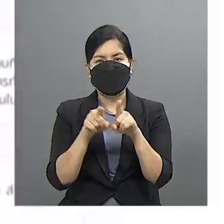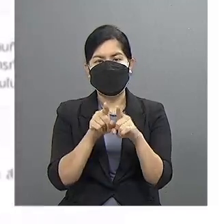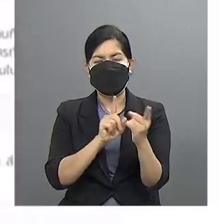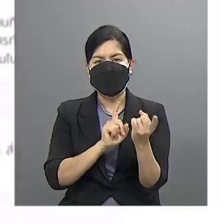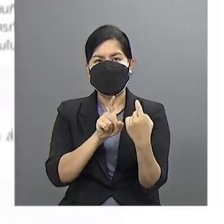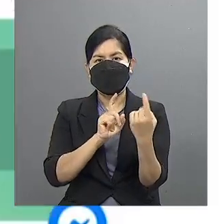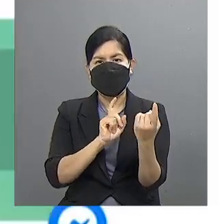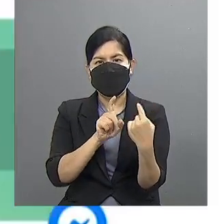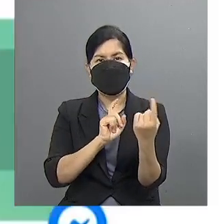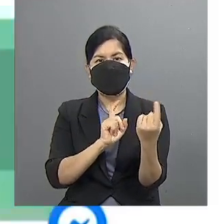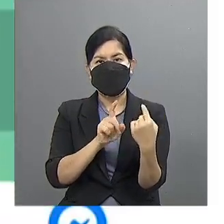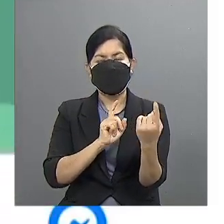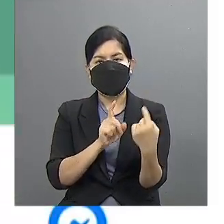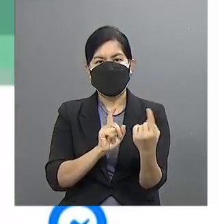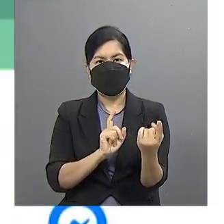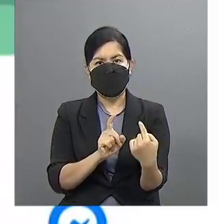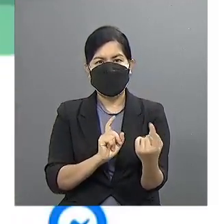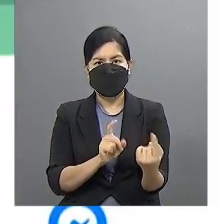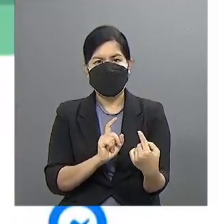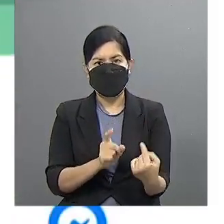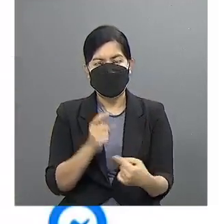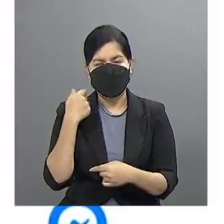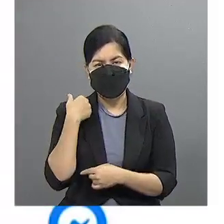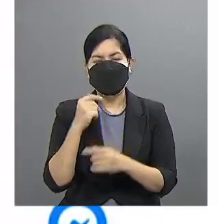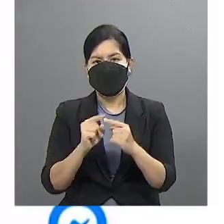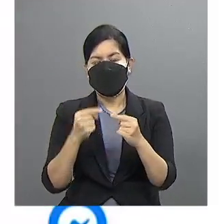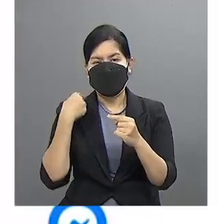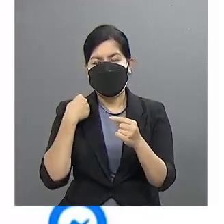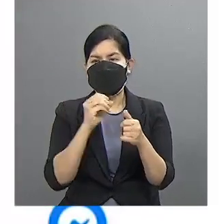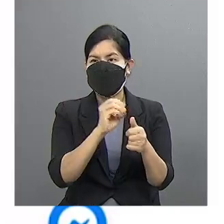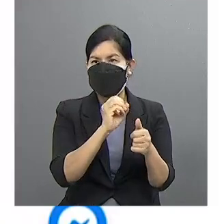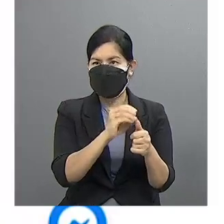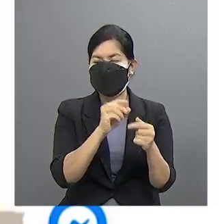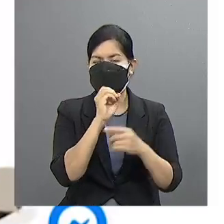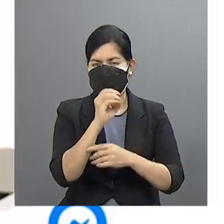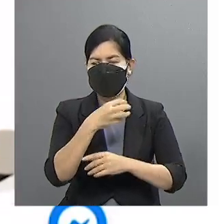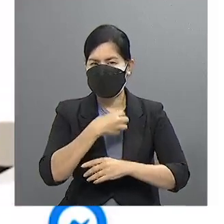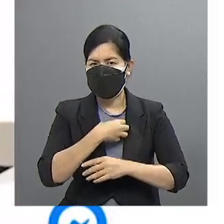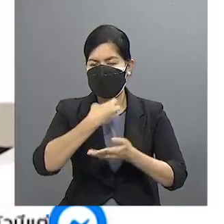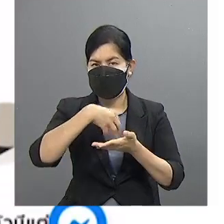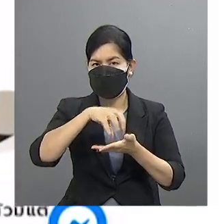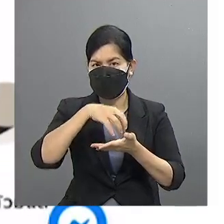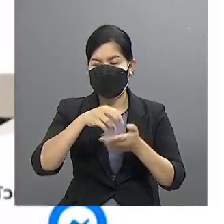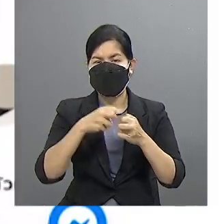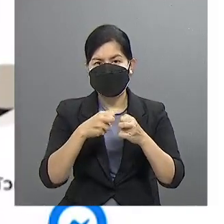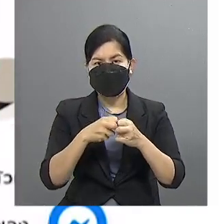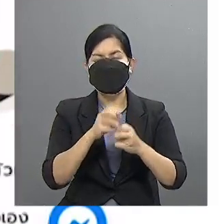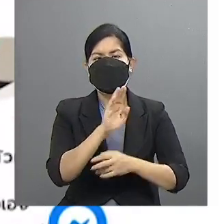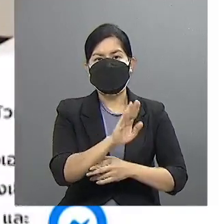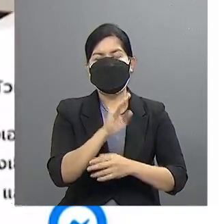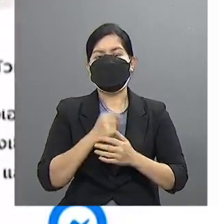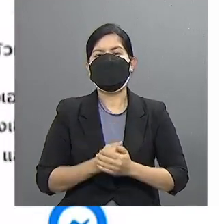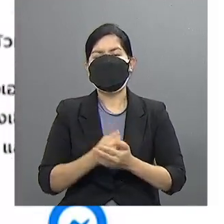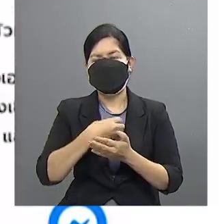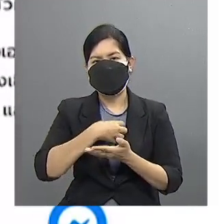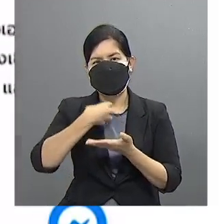ซอร์ต่างๆก็มีมาแนะนำว่าเอ้ยเขาอยากจะแบบมาพูดถึงปัญหาของเขาให้คนอื่นฟังอยากจะมาระบายสิ่งที่เขาเครียด